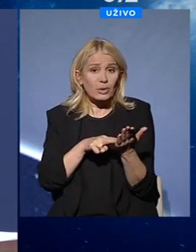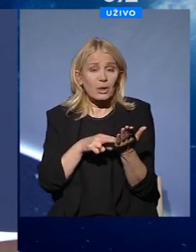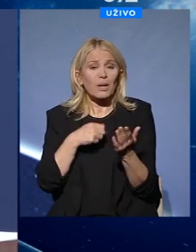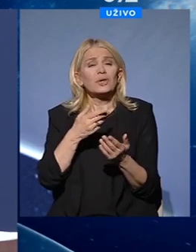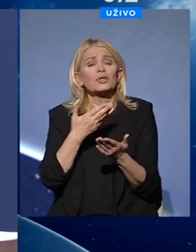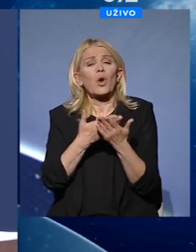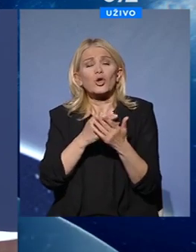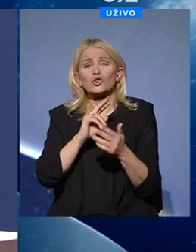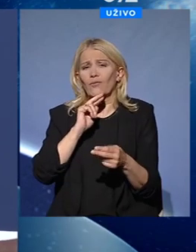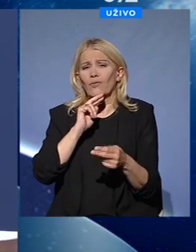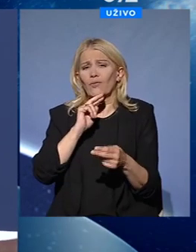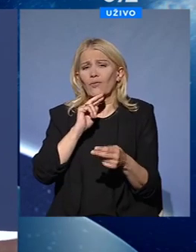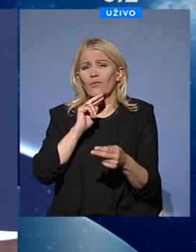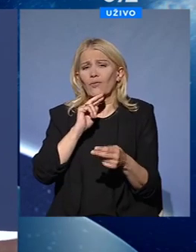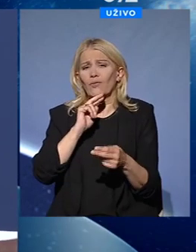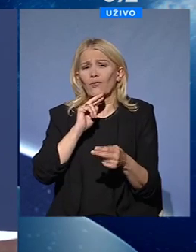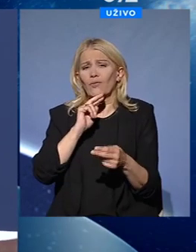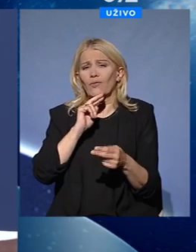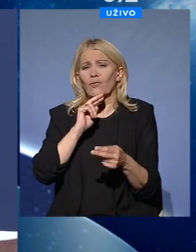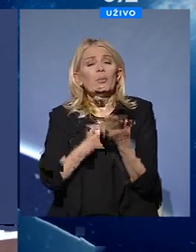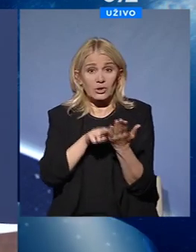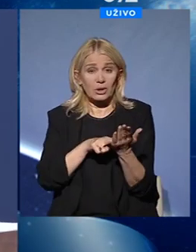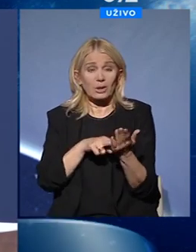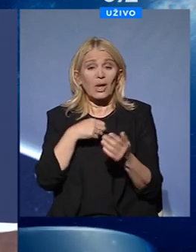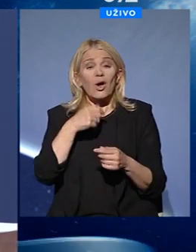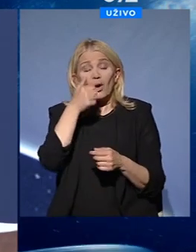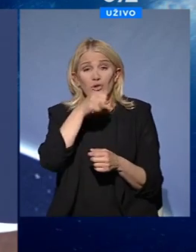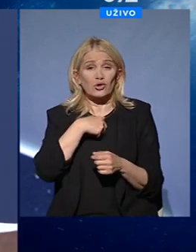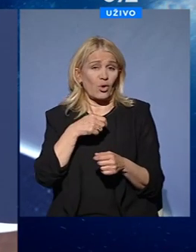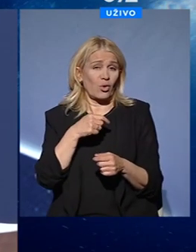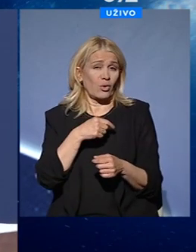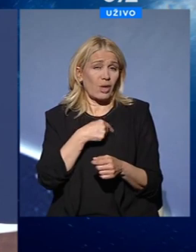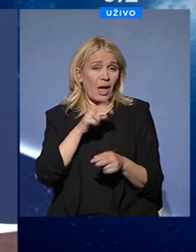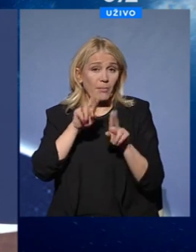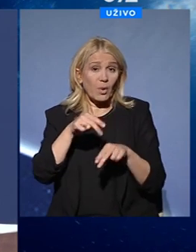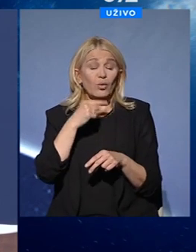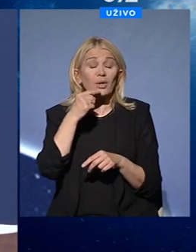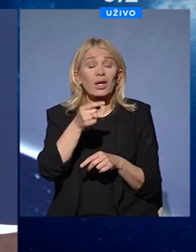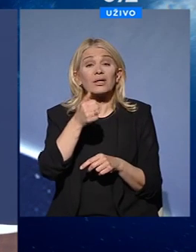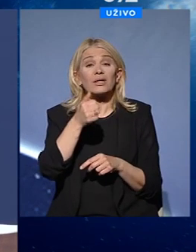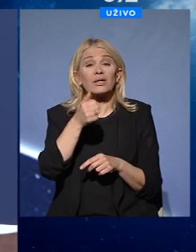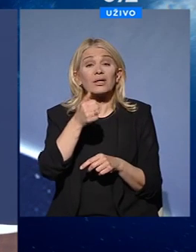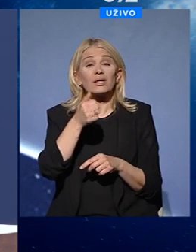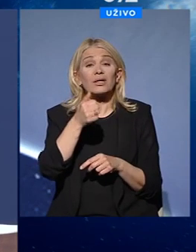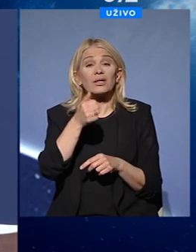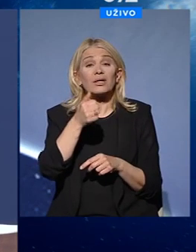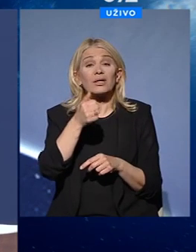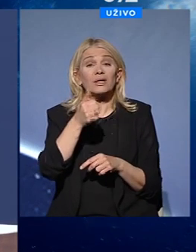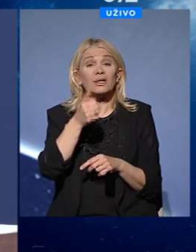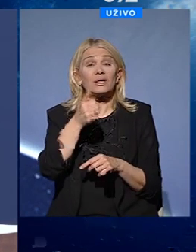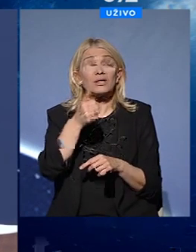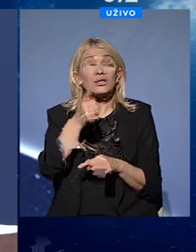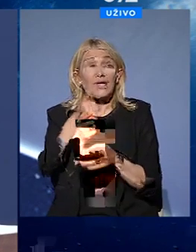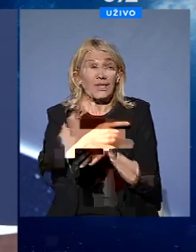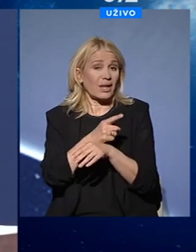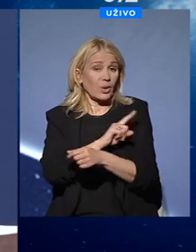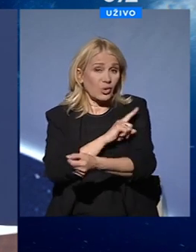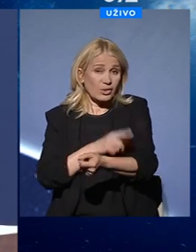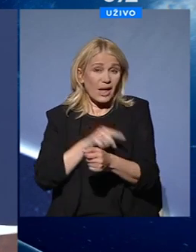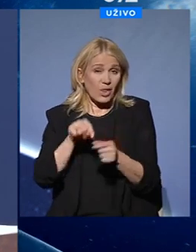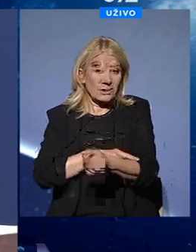osnovu pitanja pročitati. Ono što ja mogu da vam kažem, što se tiče trenutnog stanja i